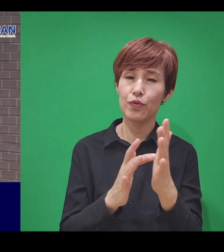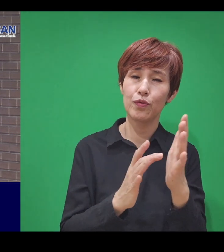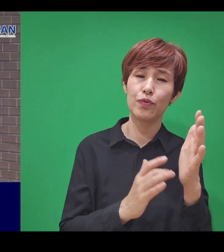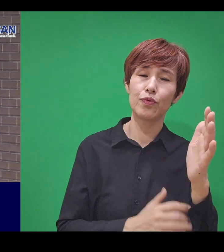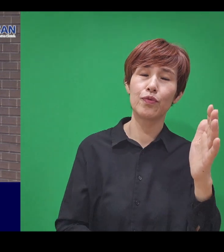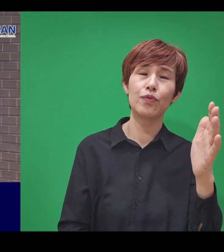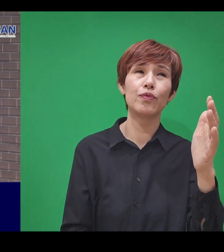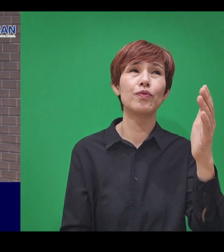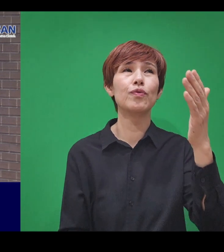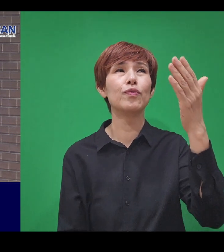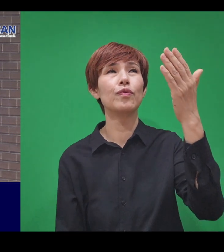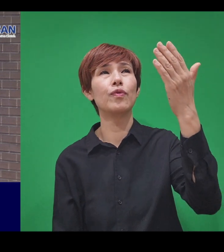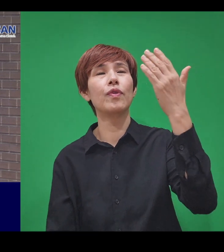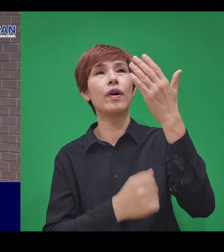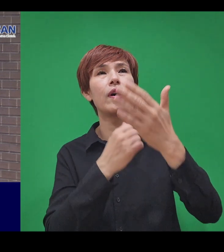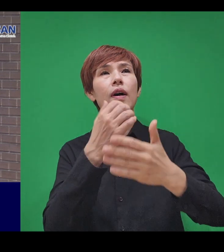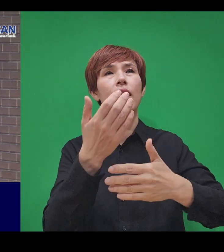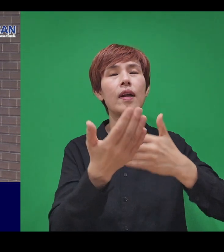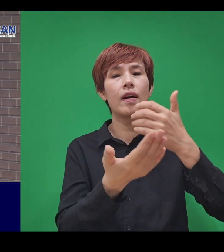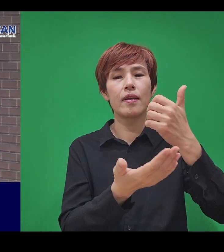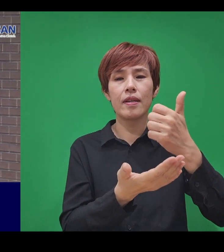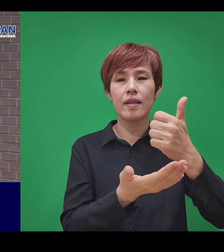예수